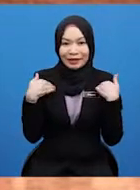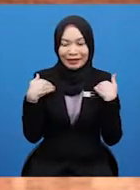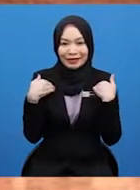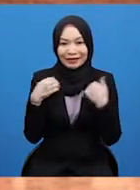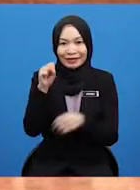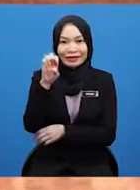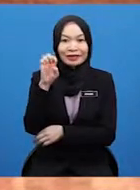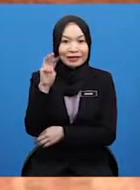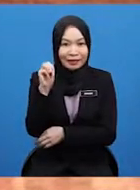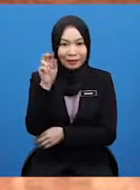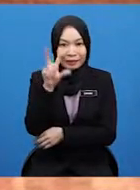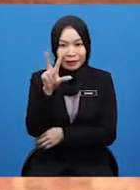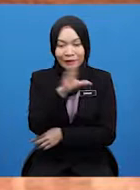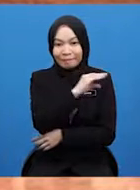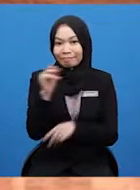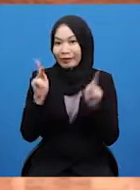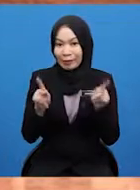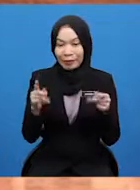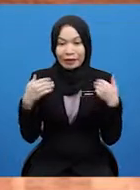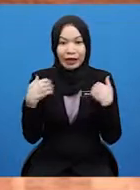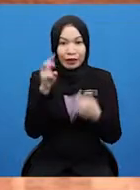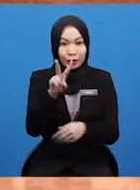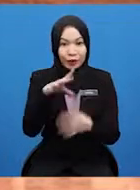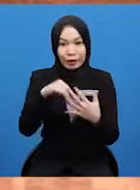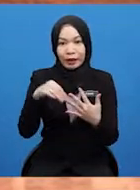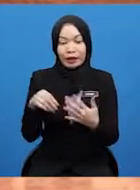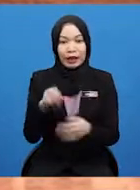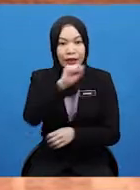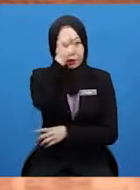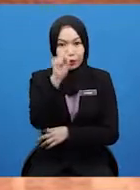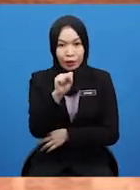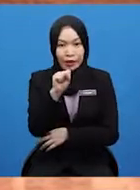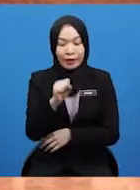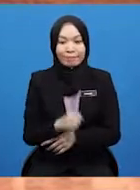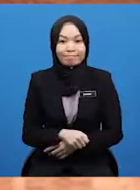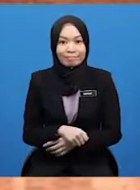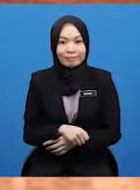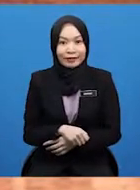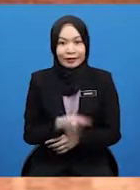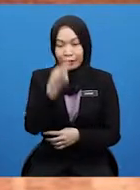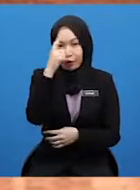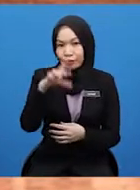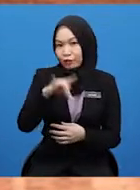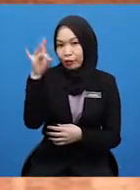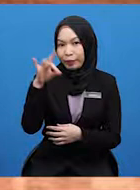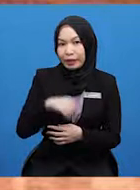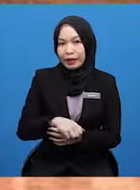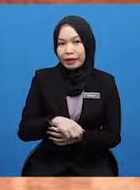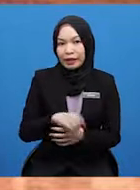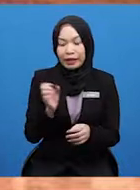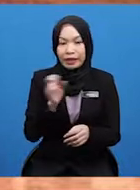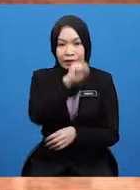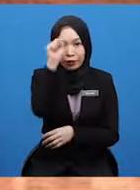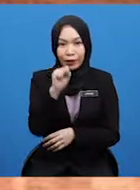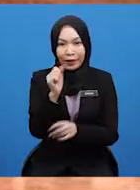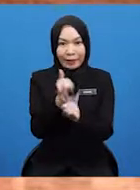dan pelajar hanya diberi dua pilihan soalan, sama ada ingin memilih soalan pengkaryaan atau